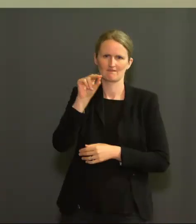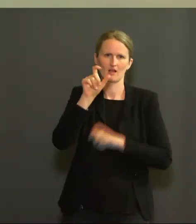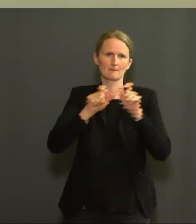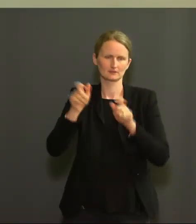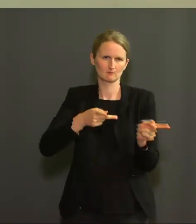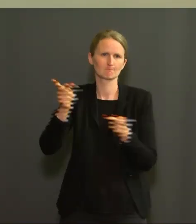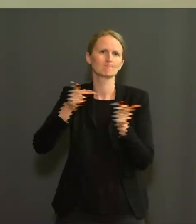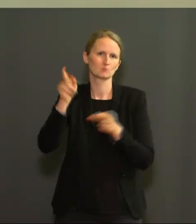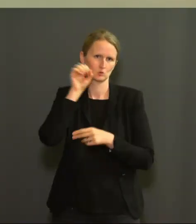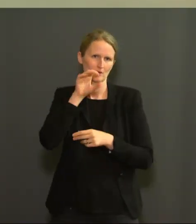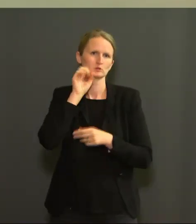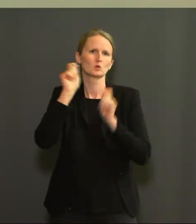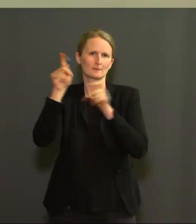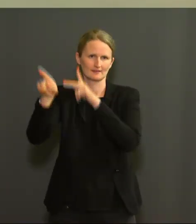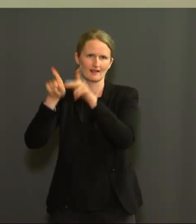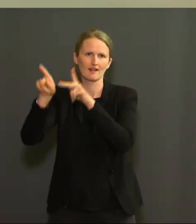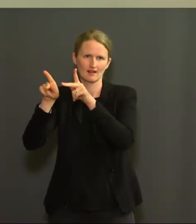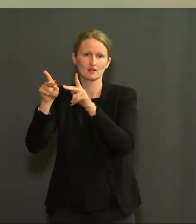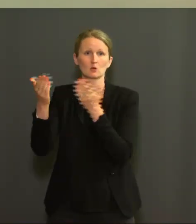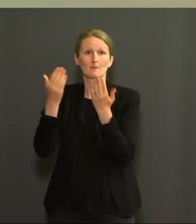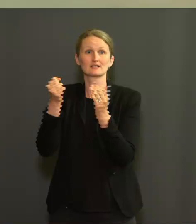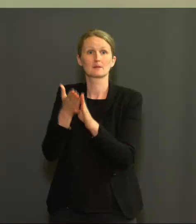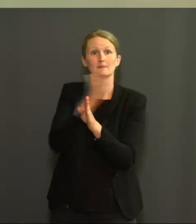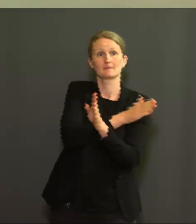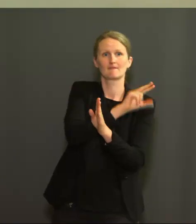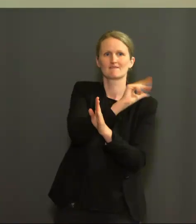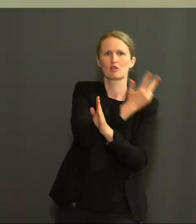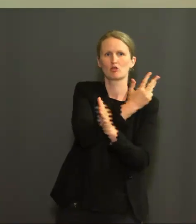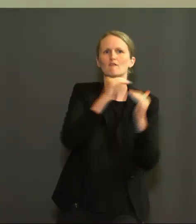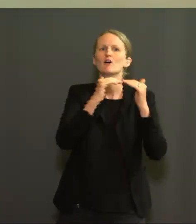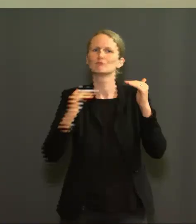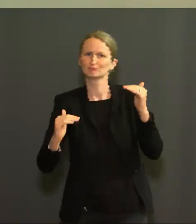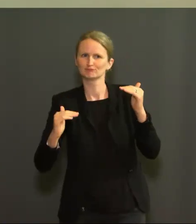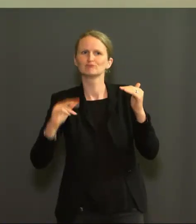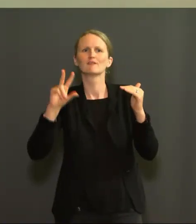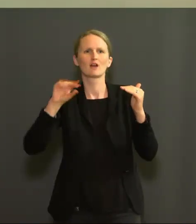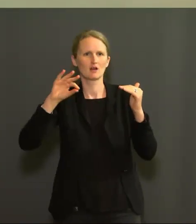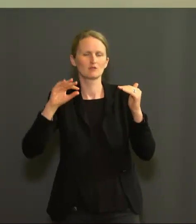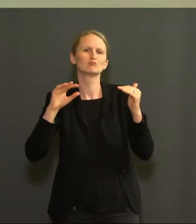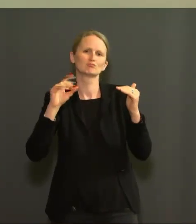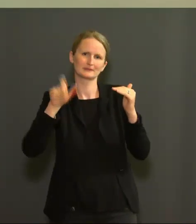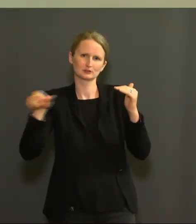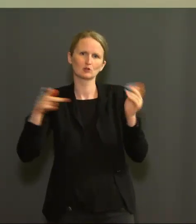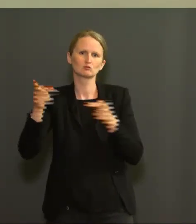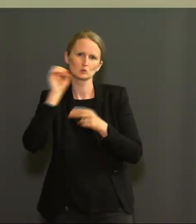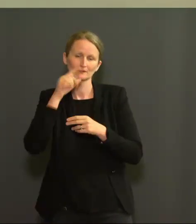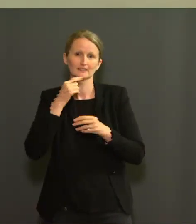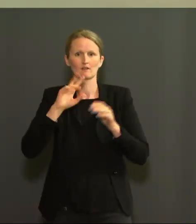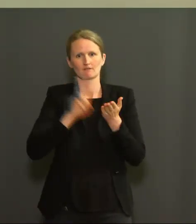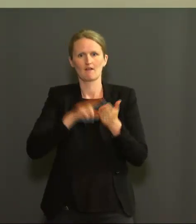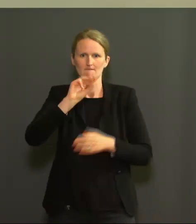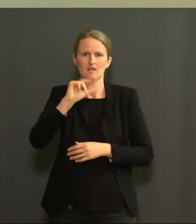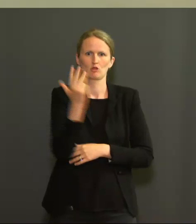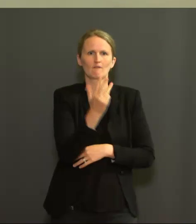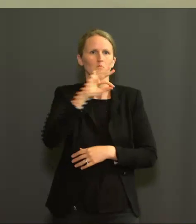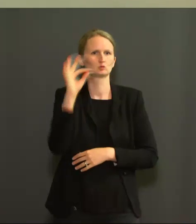semaine qui a précédé. Ceci est toujours donc une diminution bien nette de 29%. Cependant, ici, à nouveau, nous avions